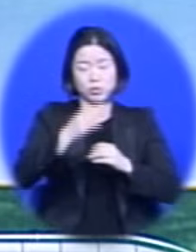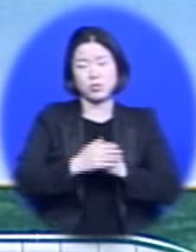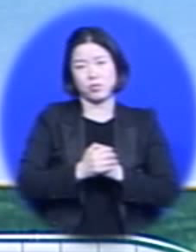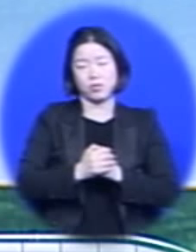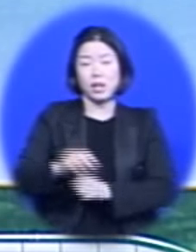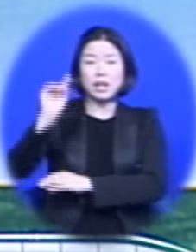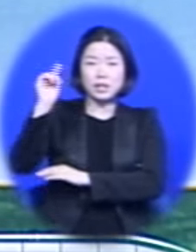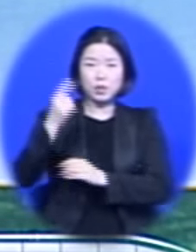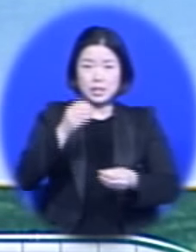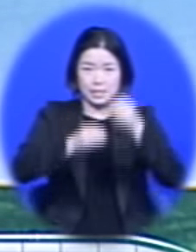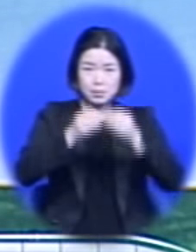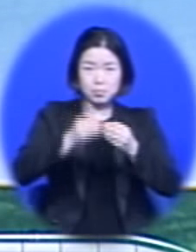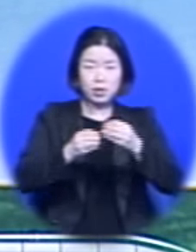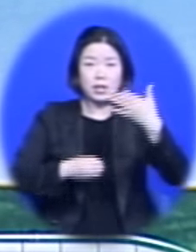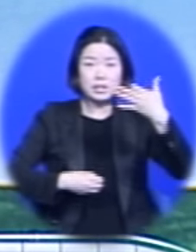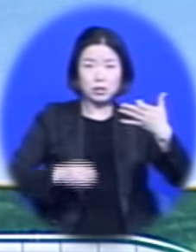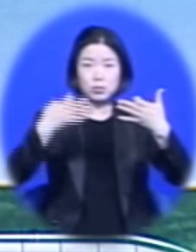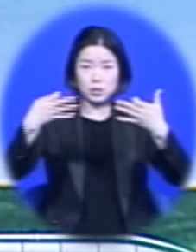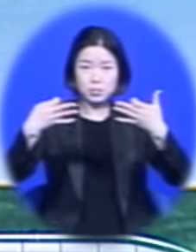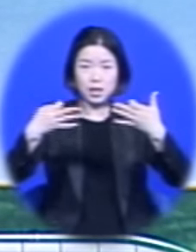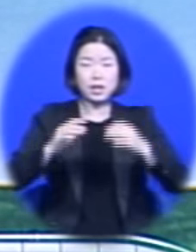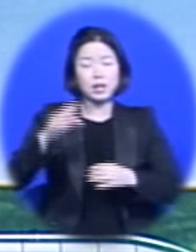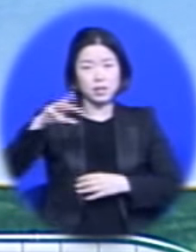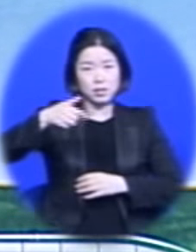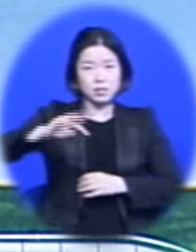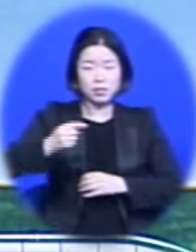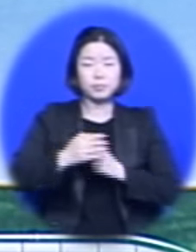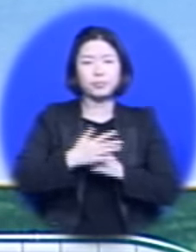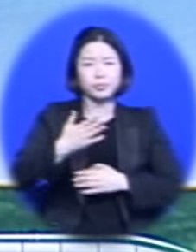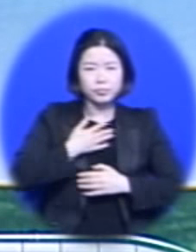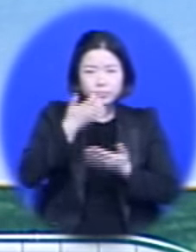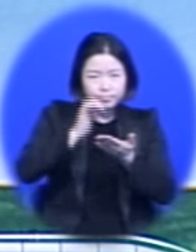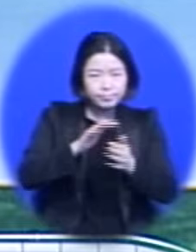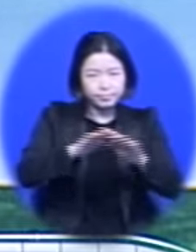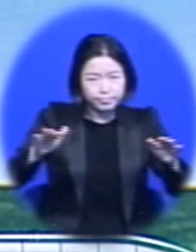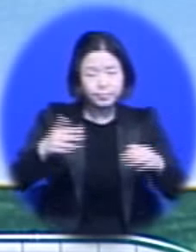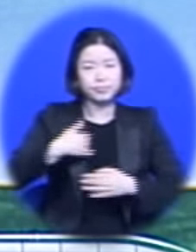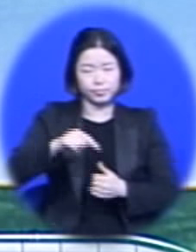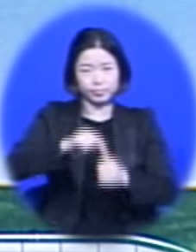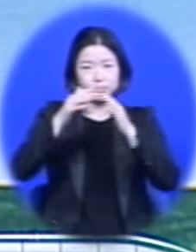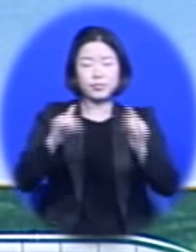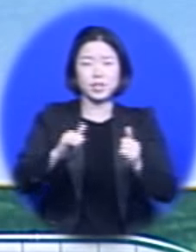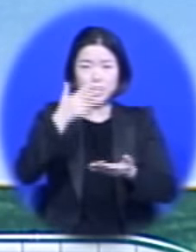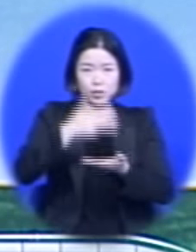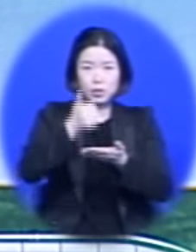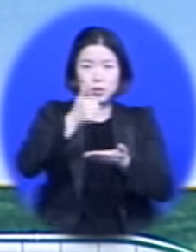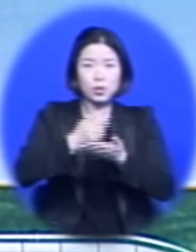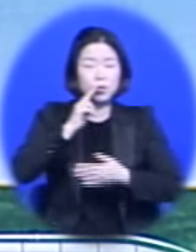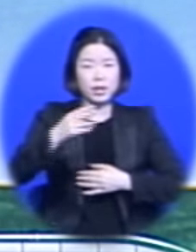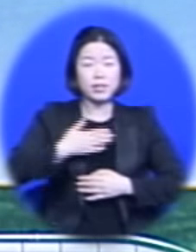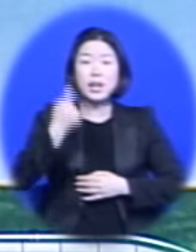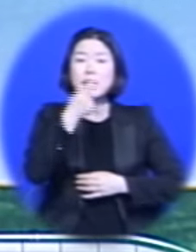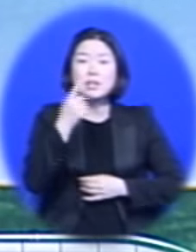다윗이 시편 19편 14절에 나의 반석이시오 나의 구속자이신 여호와여 내 입의